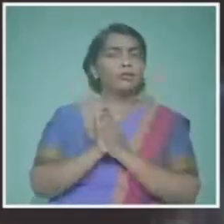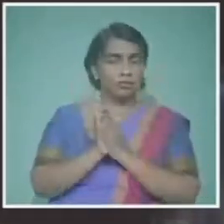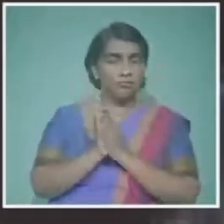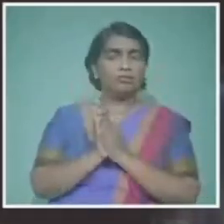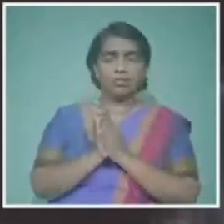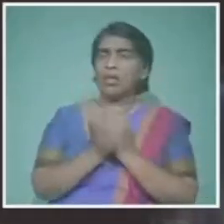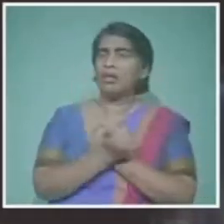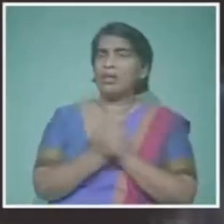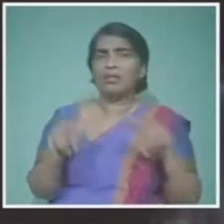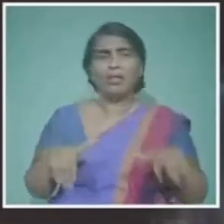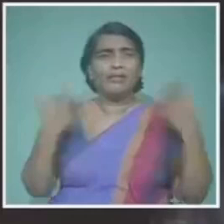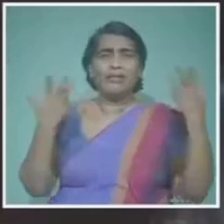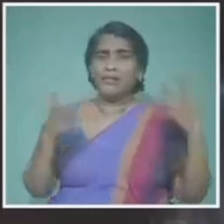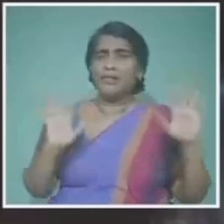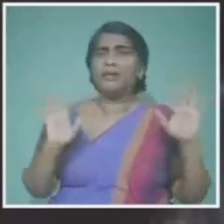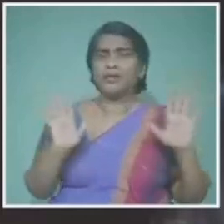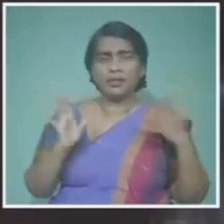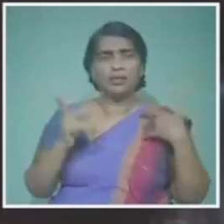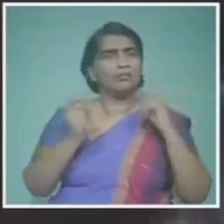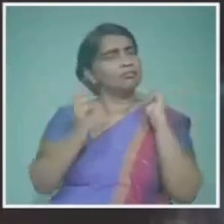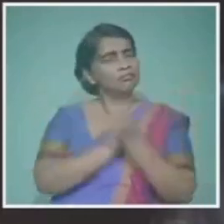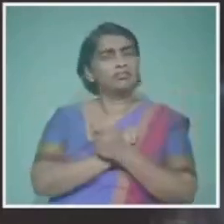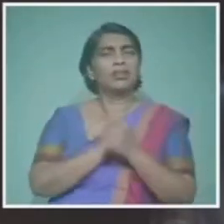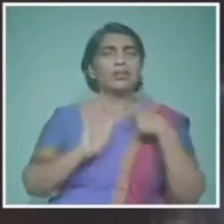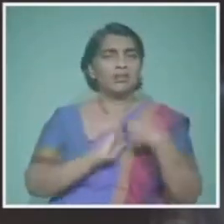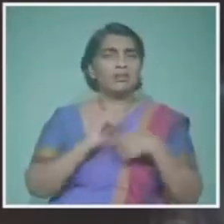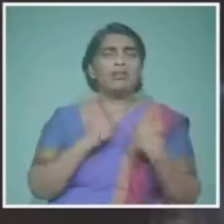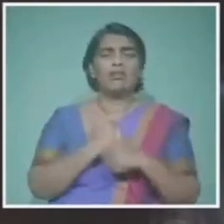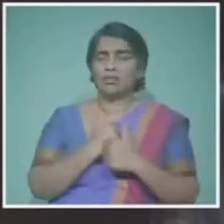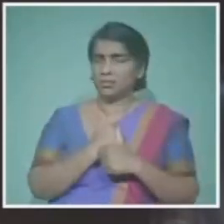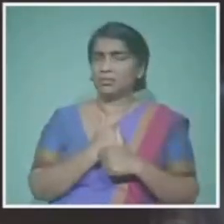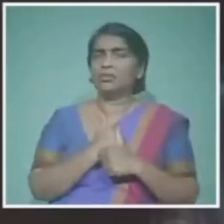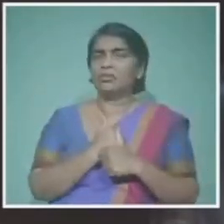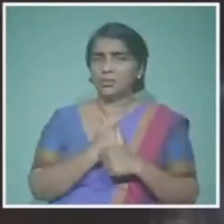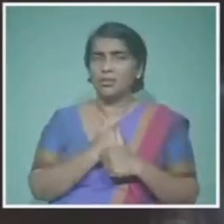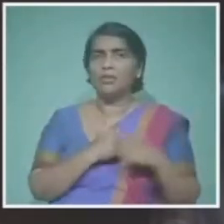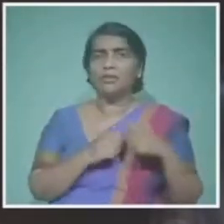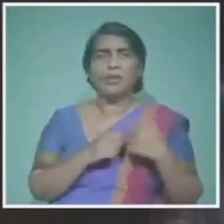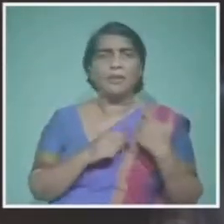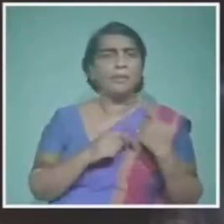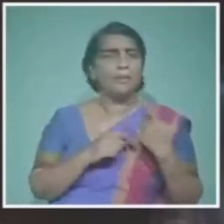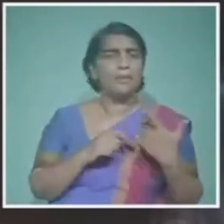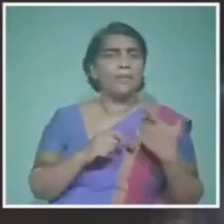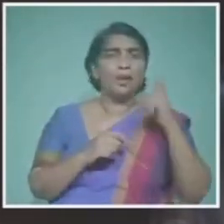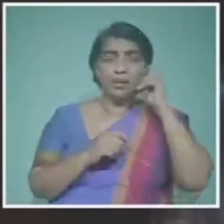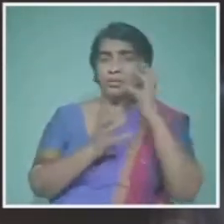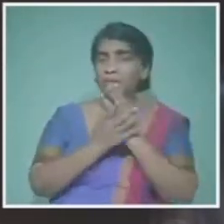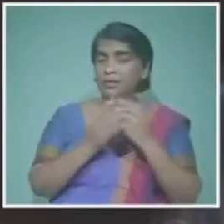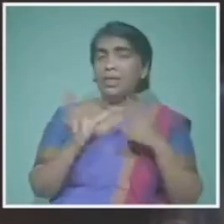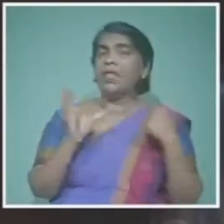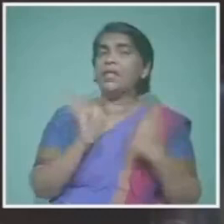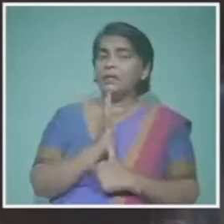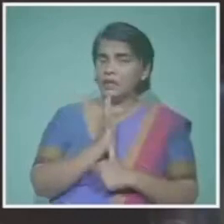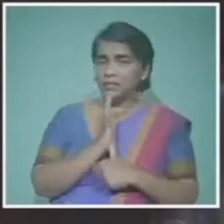na. Kali hari udah bela ibarai. Minyak segitu, minyak segitu ada mampi. Jas current tu na kerela. PTA ke prasawa, taswa, mana ke